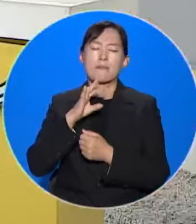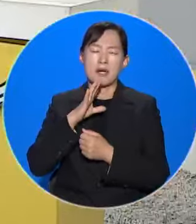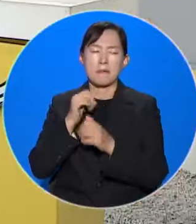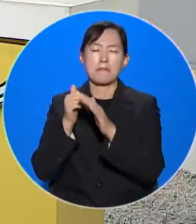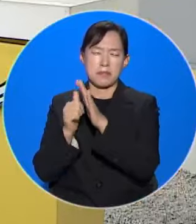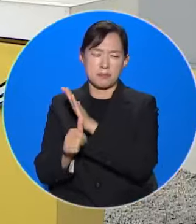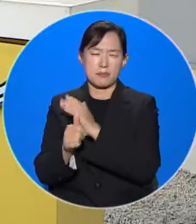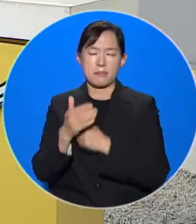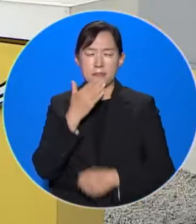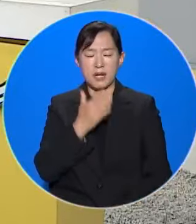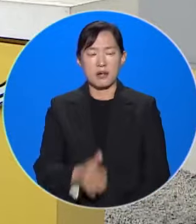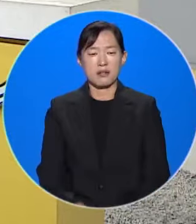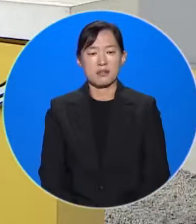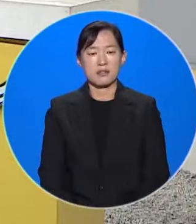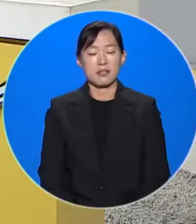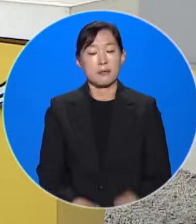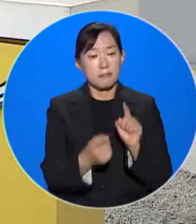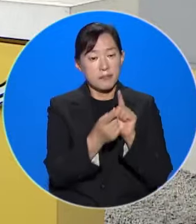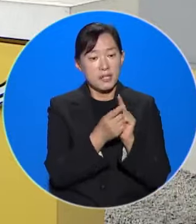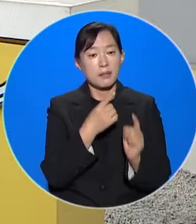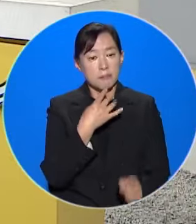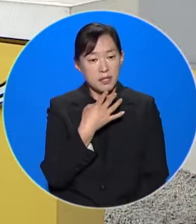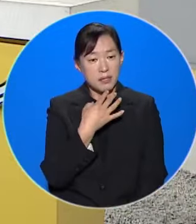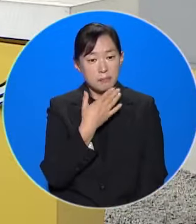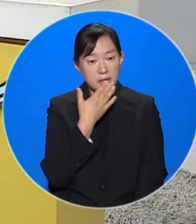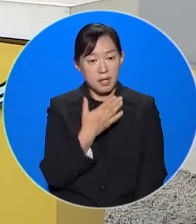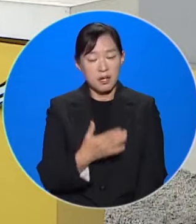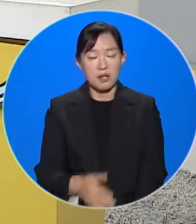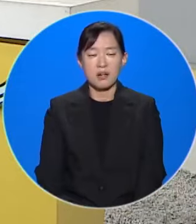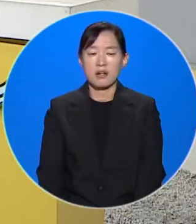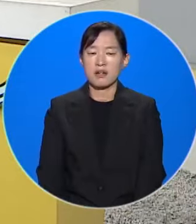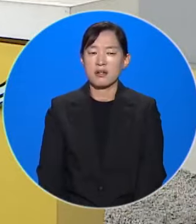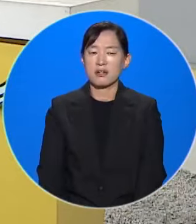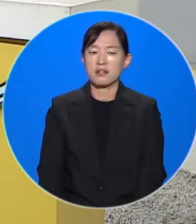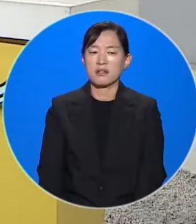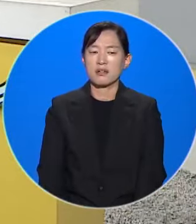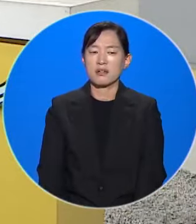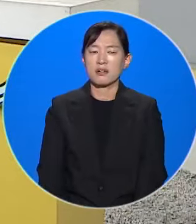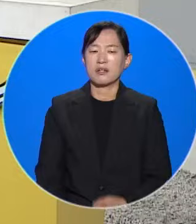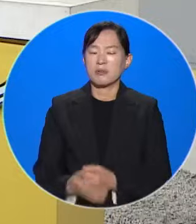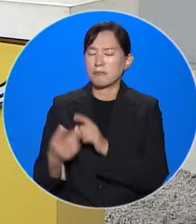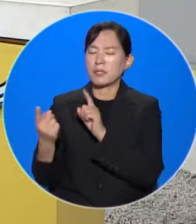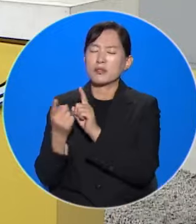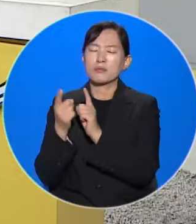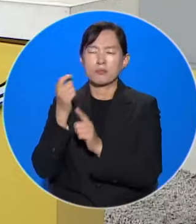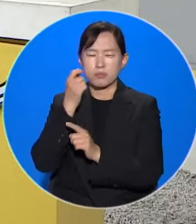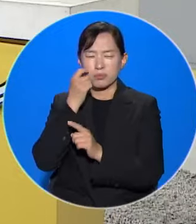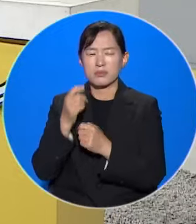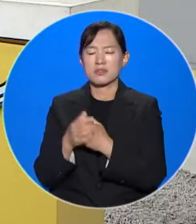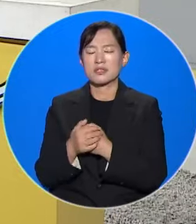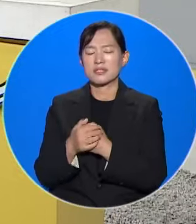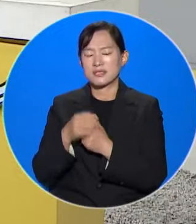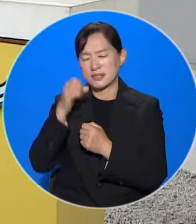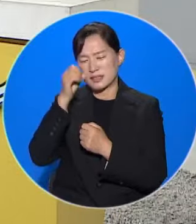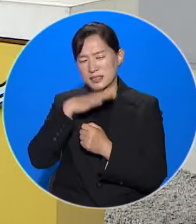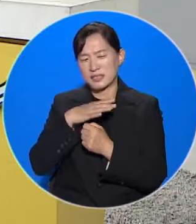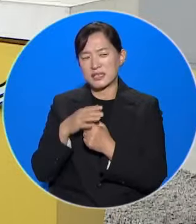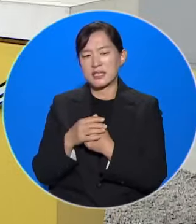번밖에 안 돼요. 그렇죠. 그럼 면회만 할 수 있는 거네, 그렇죠? 면회도 안 되고 그냥 저것만 하는 거예요. 아, 면회도 안 되고? 안 되고 그냥